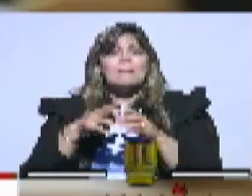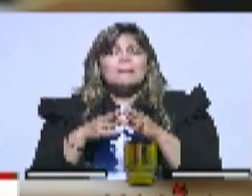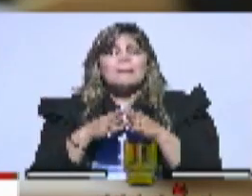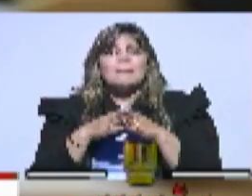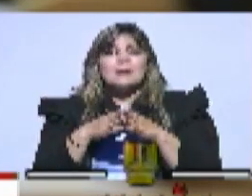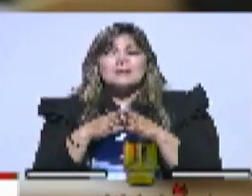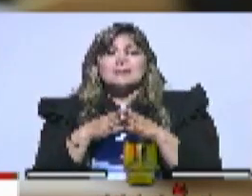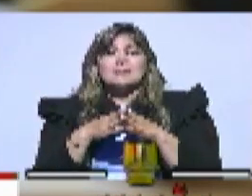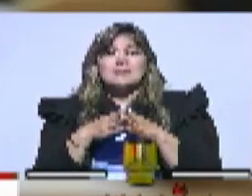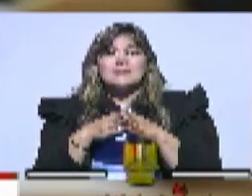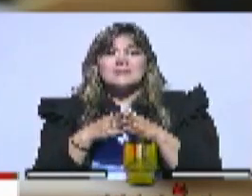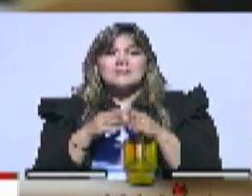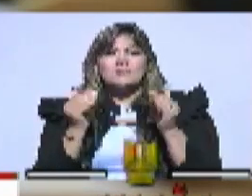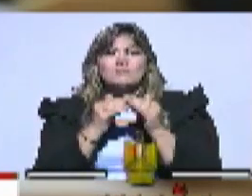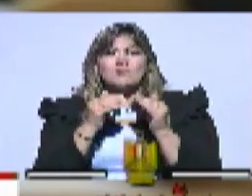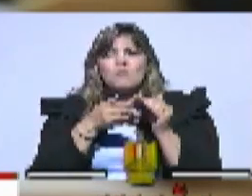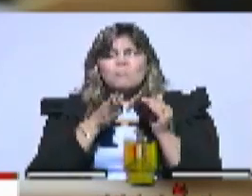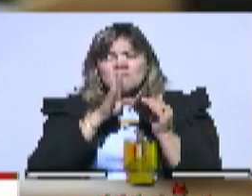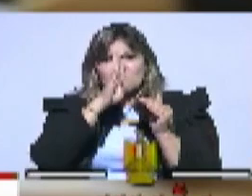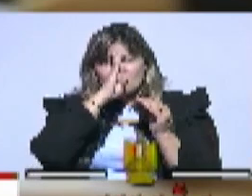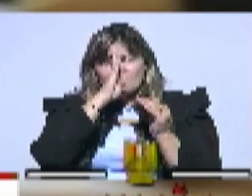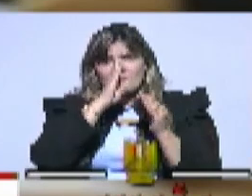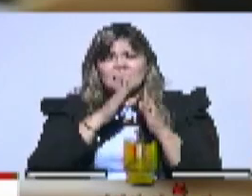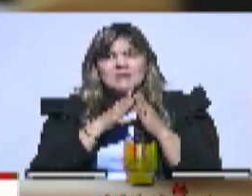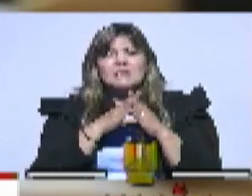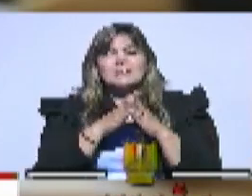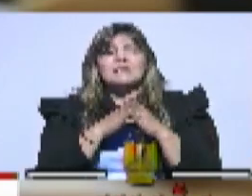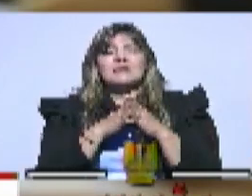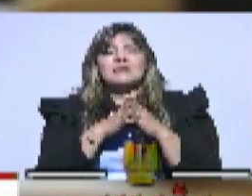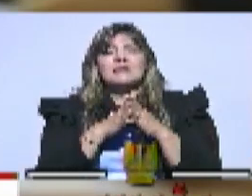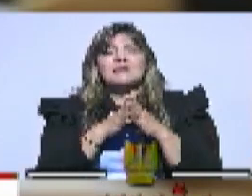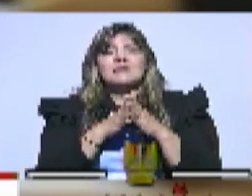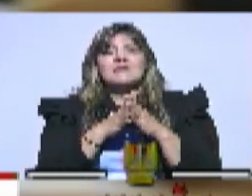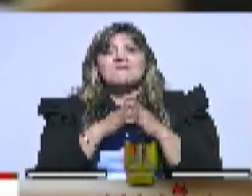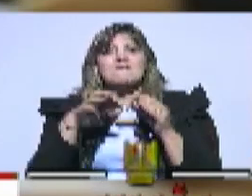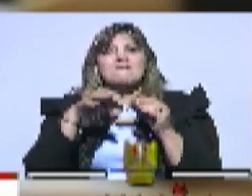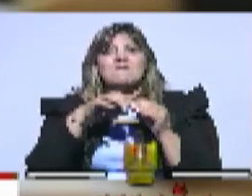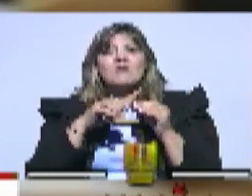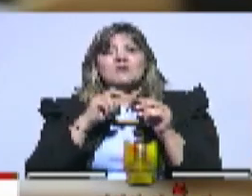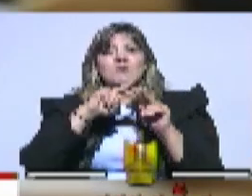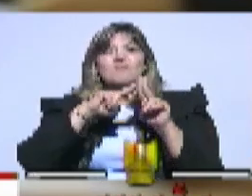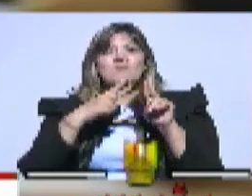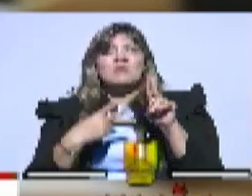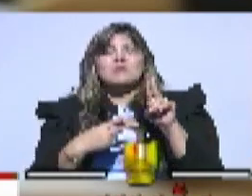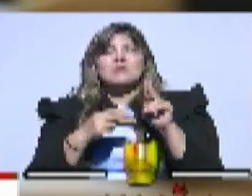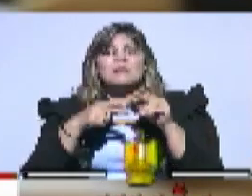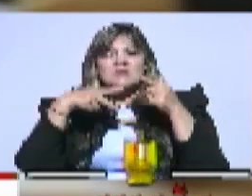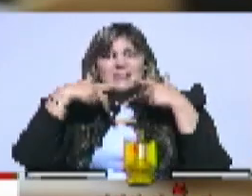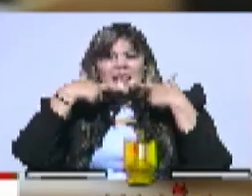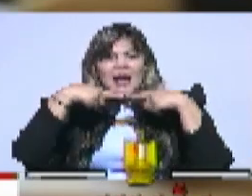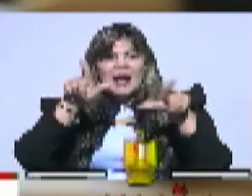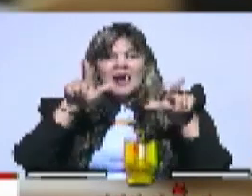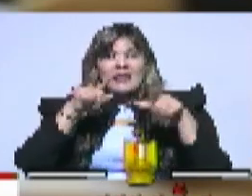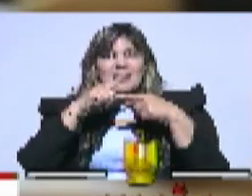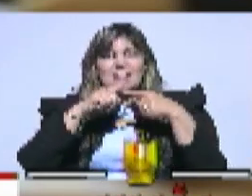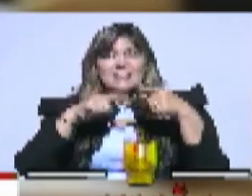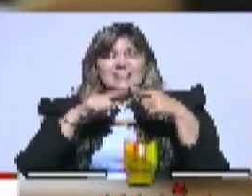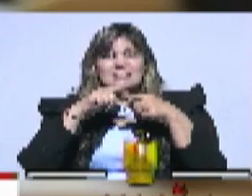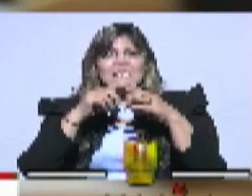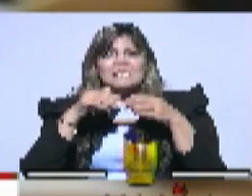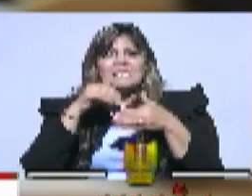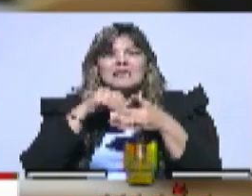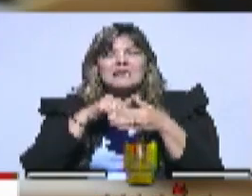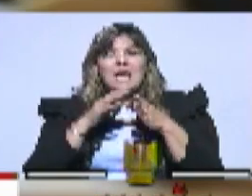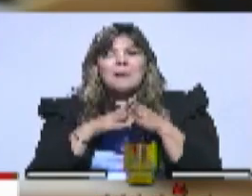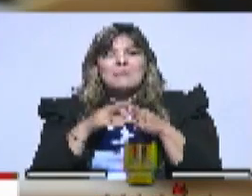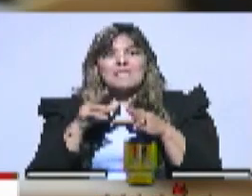اليوم الاثنين 18 ديسمبر الجاري بقاعة المؤتمرات بمدينة نصر للإعلان عن نتيجة الانتخابات في مصر